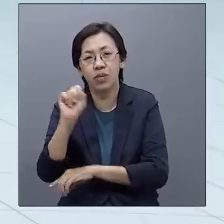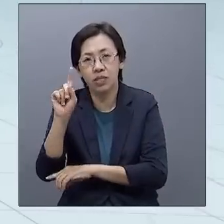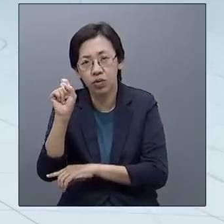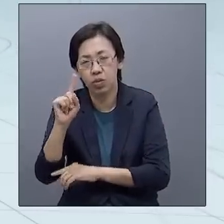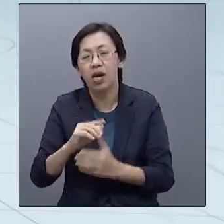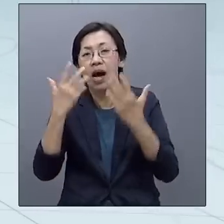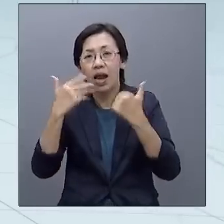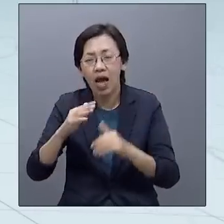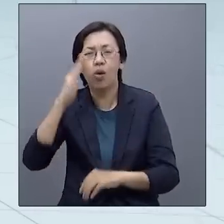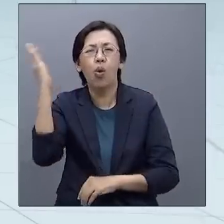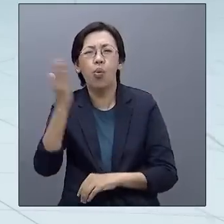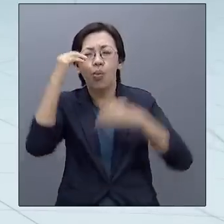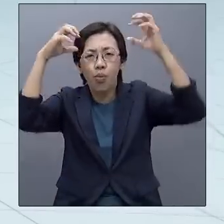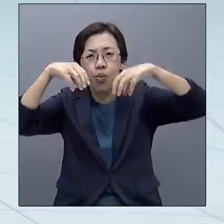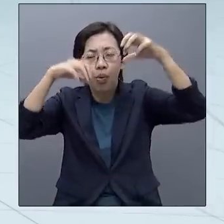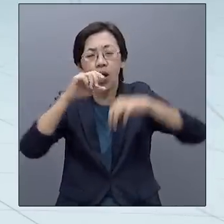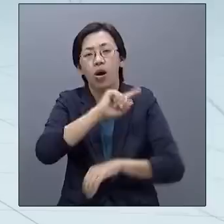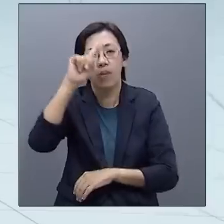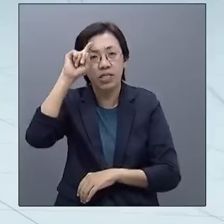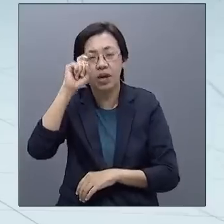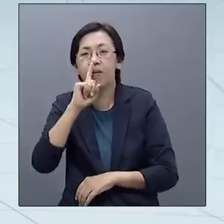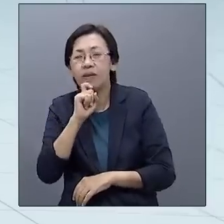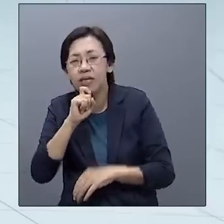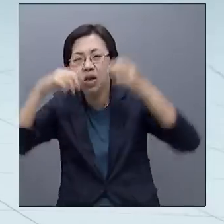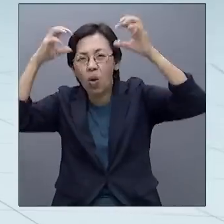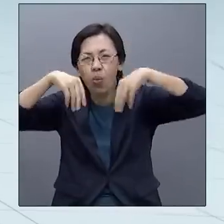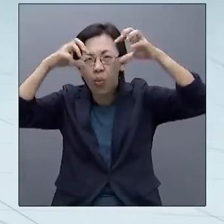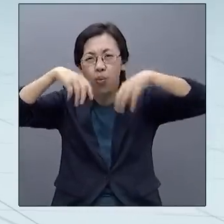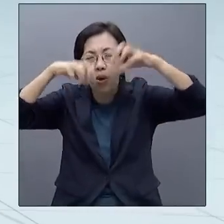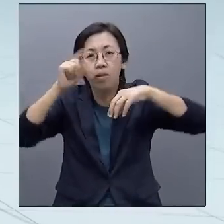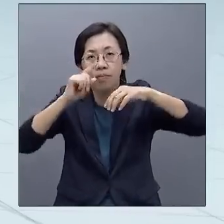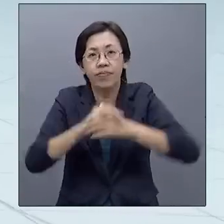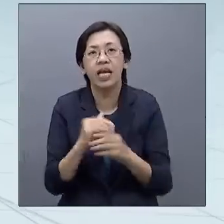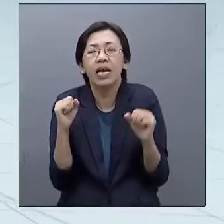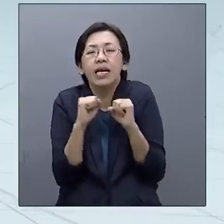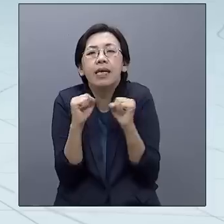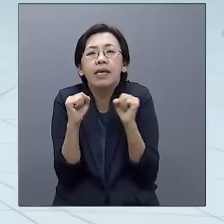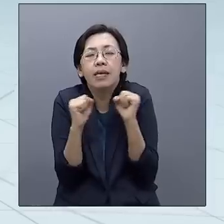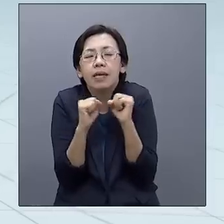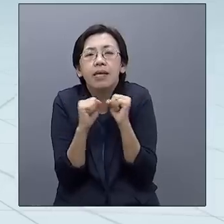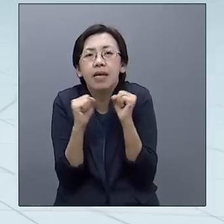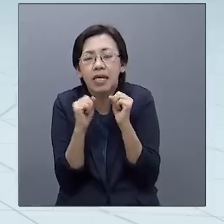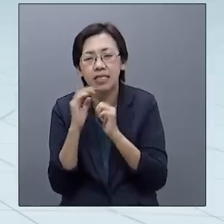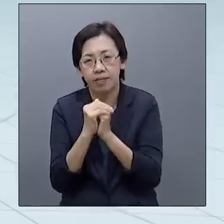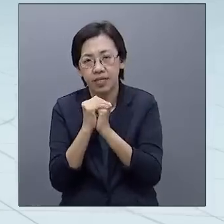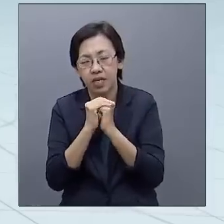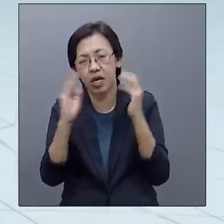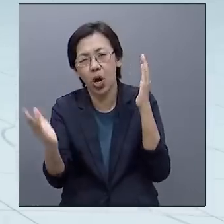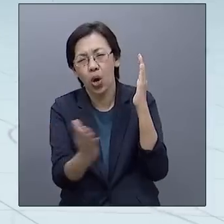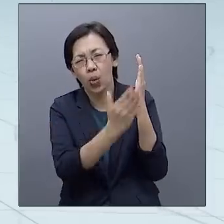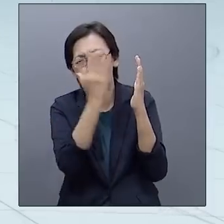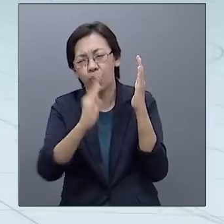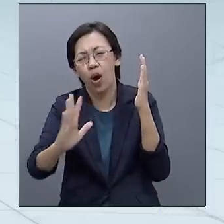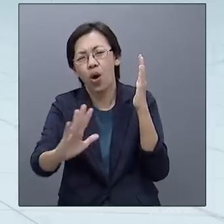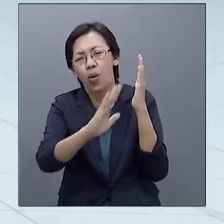อนเกิดขึ้นค่ะในช่วงระหว่างวันเสาร์ถึงวันอาทิตย์นะคะเนื่องจากว่าจะมีมวลอากาศเย็นและรอกใหม่จากประเทศจีนจะแผ่ปกคลุมลงมา